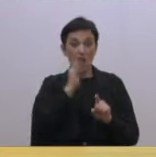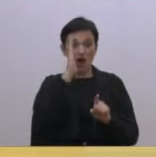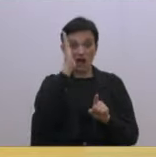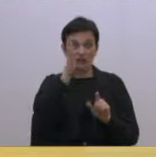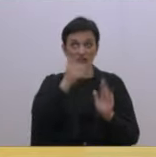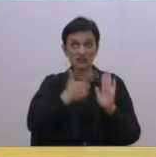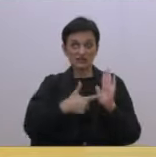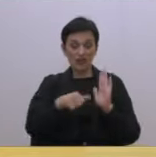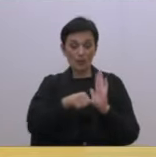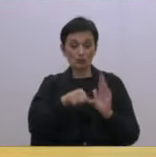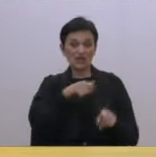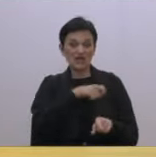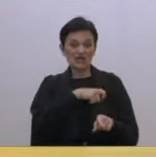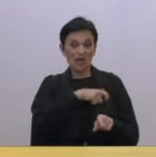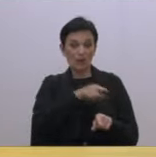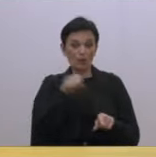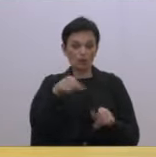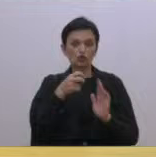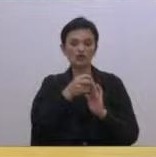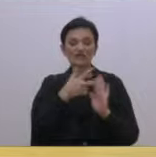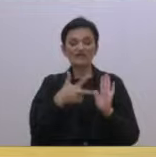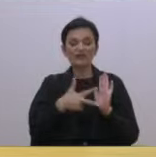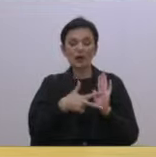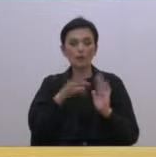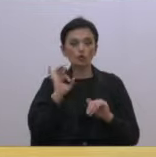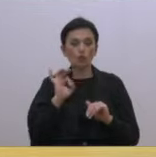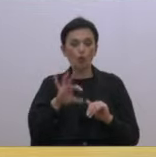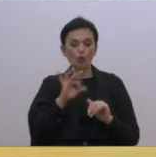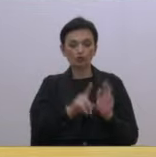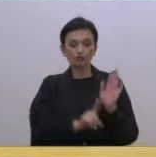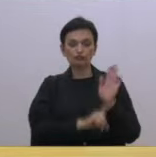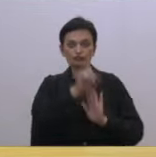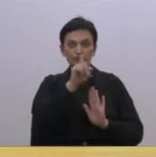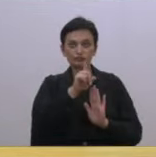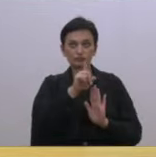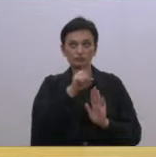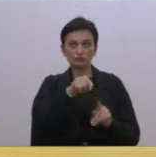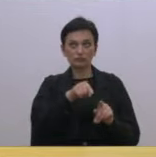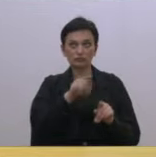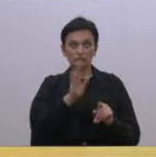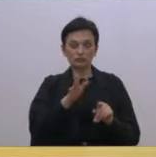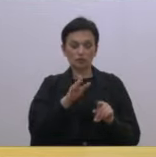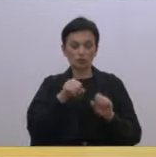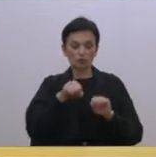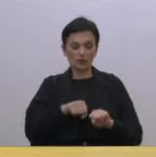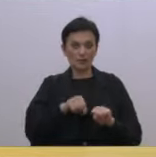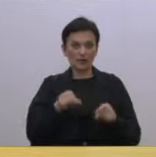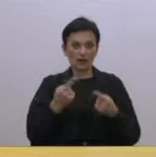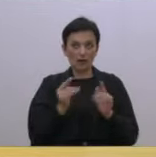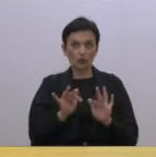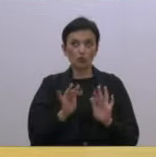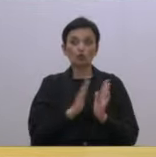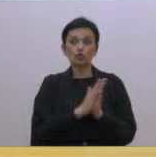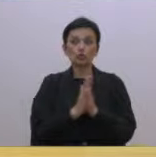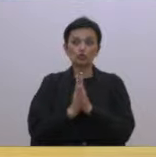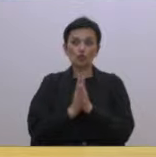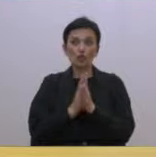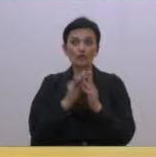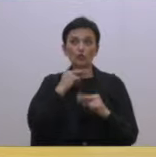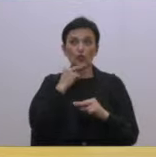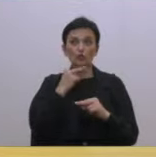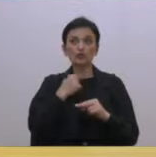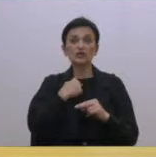76 დეპუტატისა, 18 ოქტომბრიდან შეუდგებიან უფლებამოსილების განხორციელებას. ვთხოვთ ყურადღებას, ვინაიდან